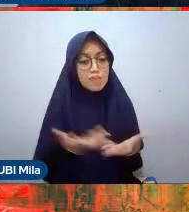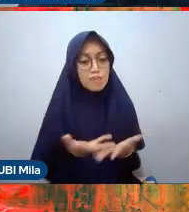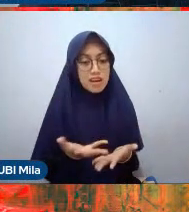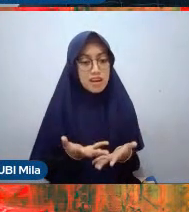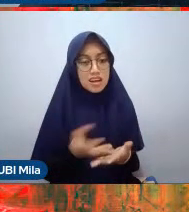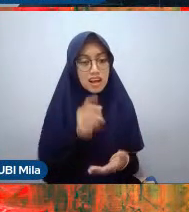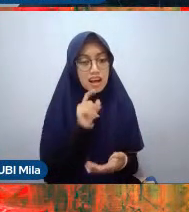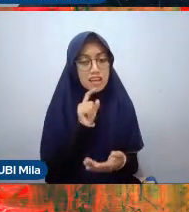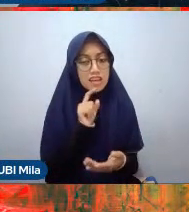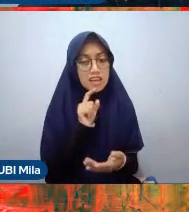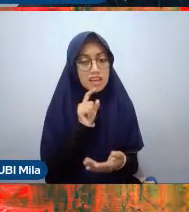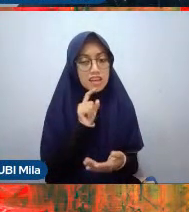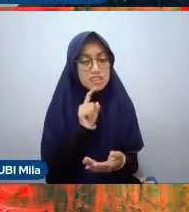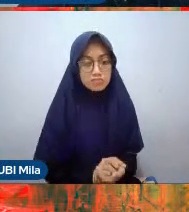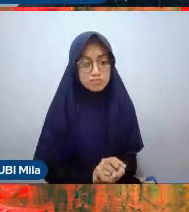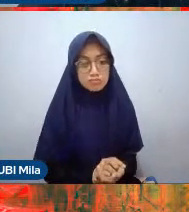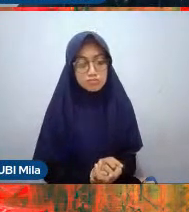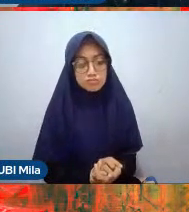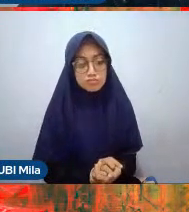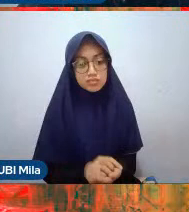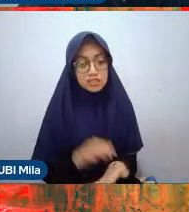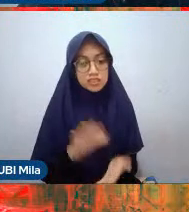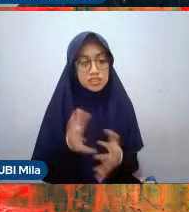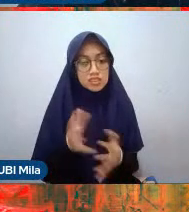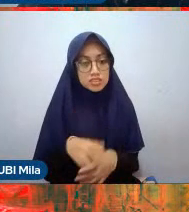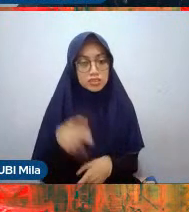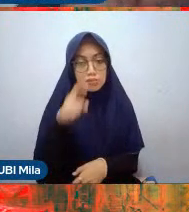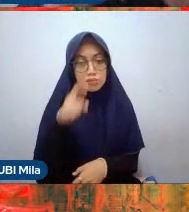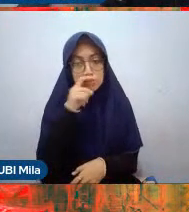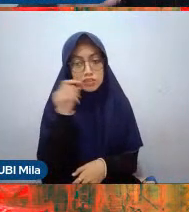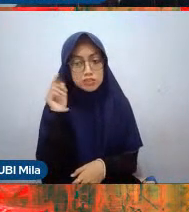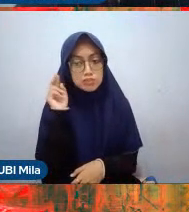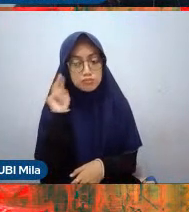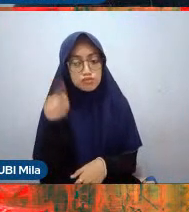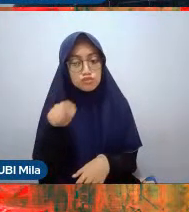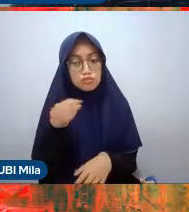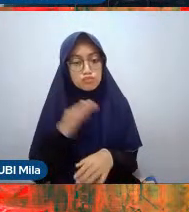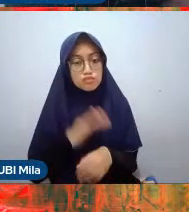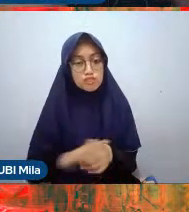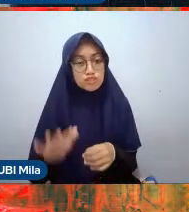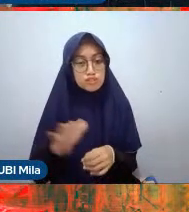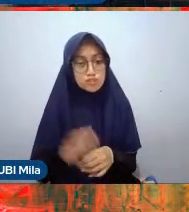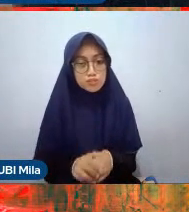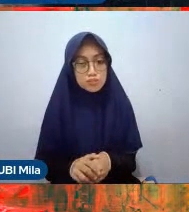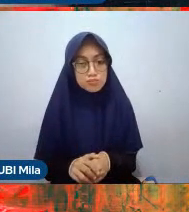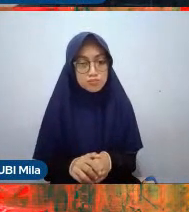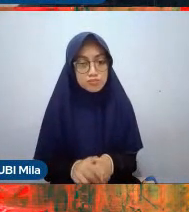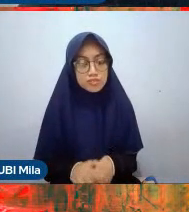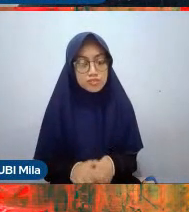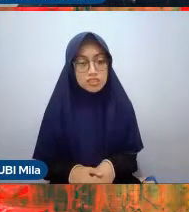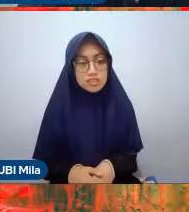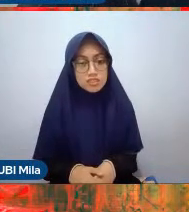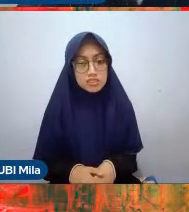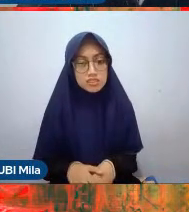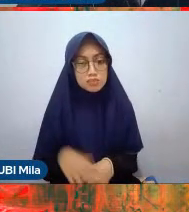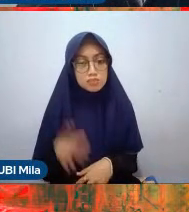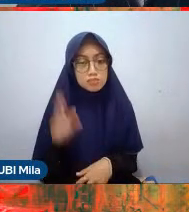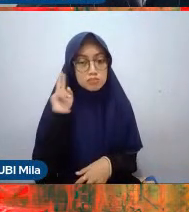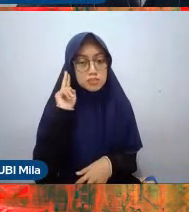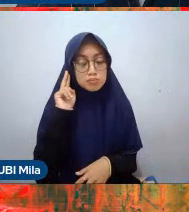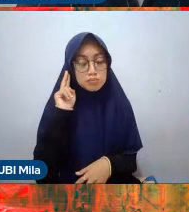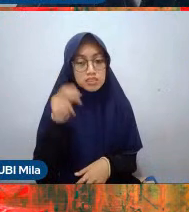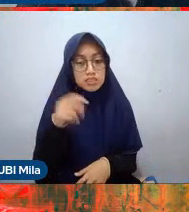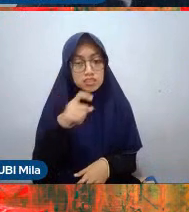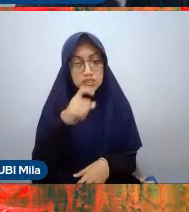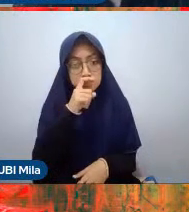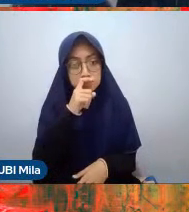penting. Gitu, bapak ibu, terima kasih banyak. Itu berapa? Jadi intinya bapak ibu bisa kembangkan berbagai